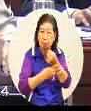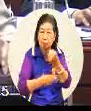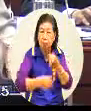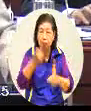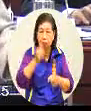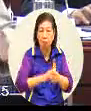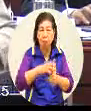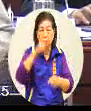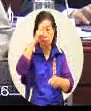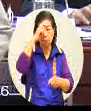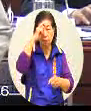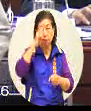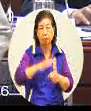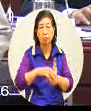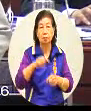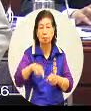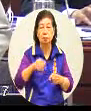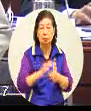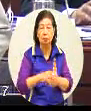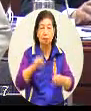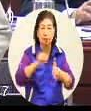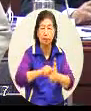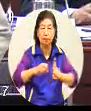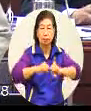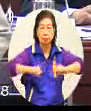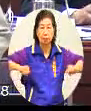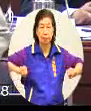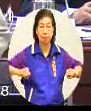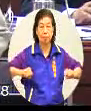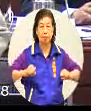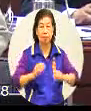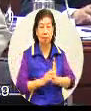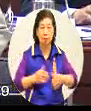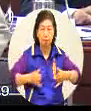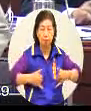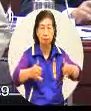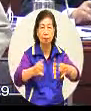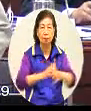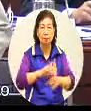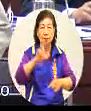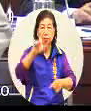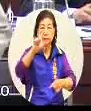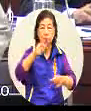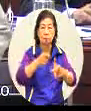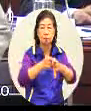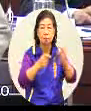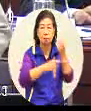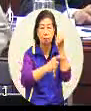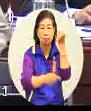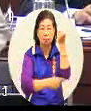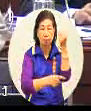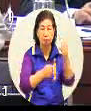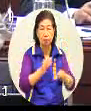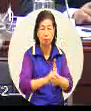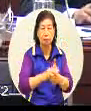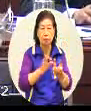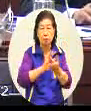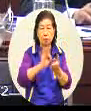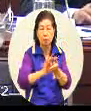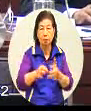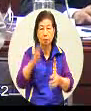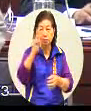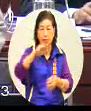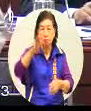望，讲迄条路会当拓宽，吼、哦，迄条路差不多60公尺，60公尺才